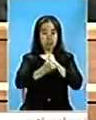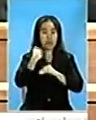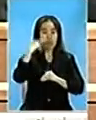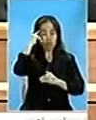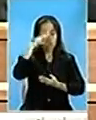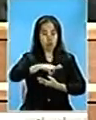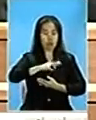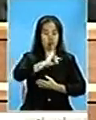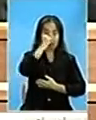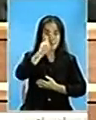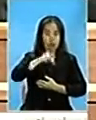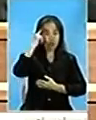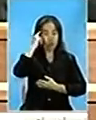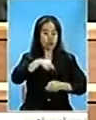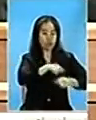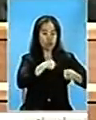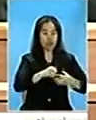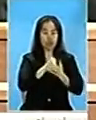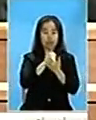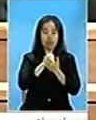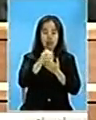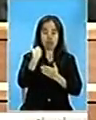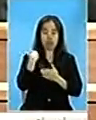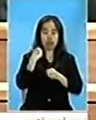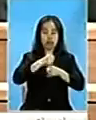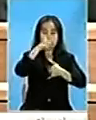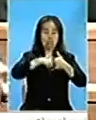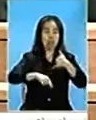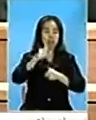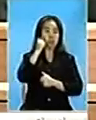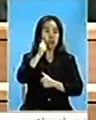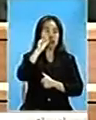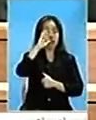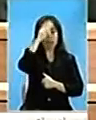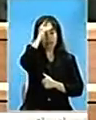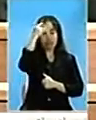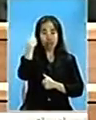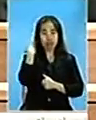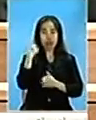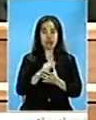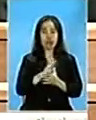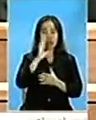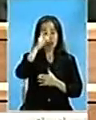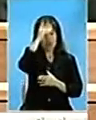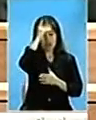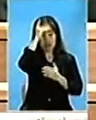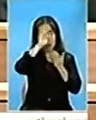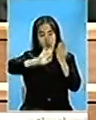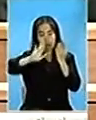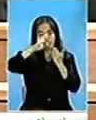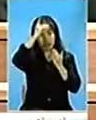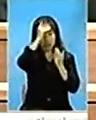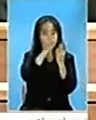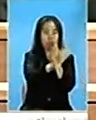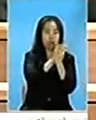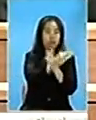ดมีจิตสาธารณะเขาสร้างพลเมืองของเขาเป็นอย่างนี้หลังจากเขารวมประเทศเยอรมันตะวันออกและเยอรมันตะวันต